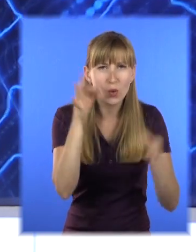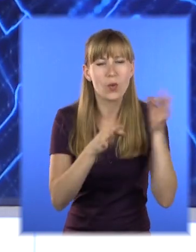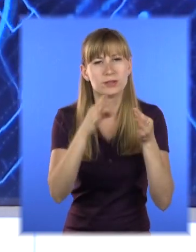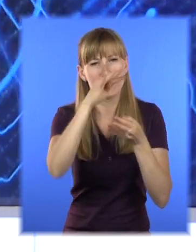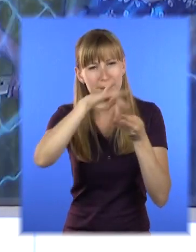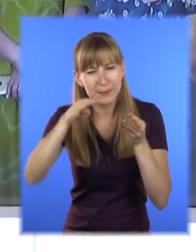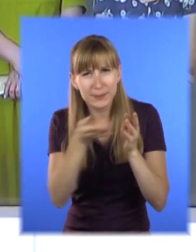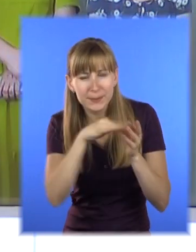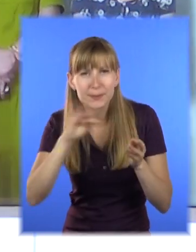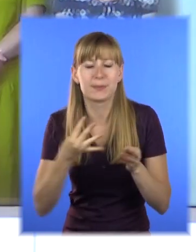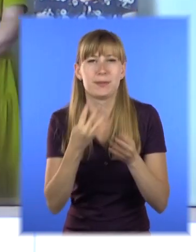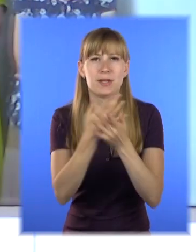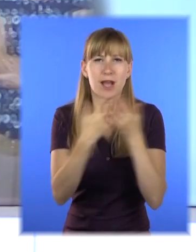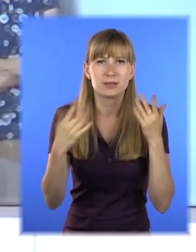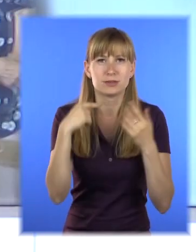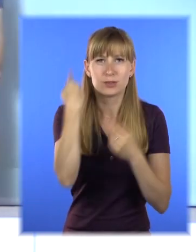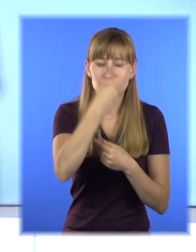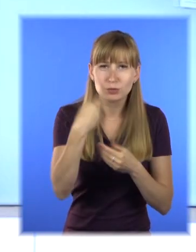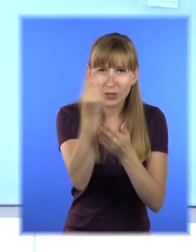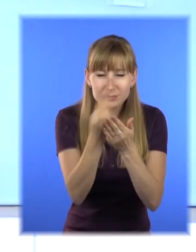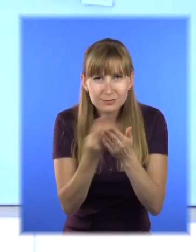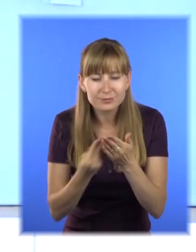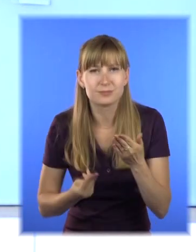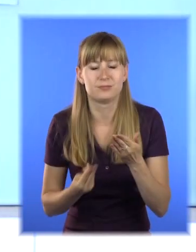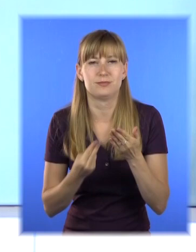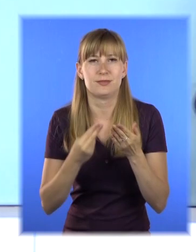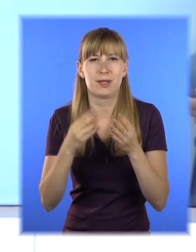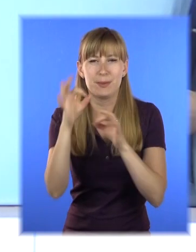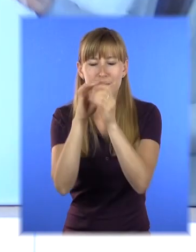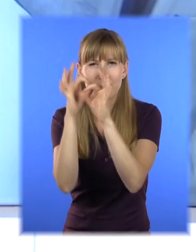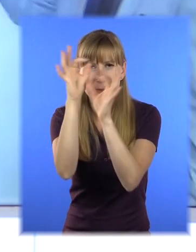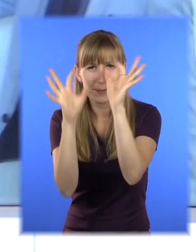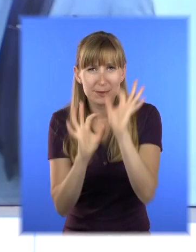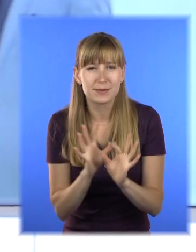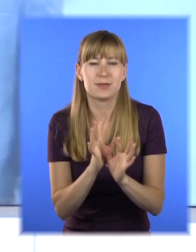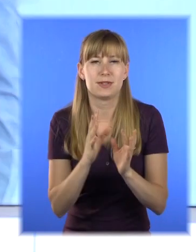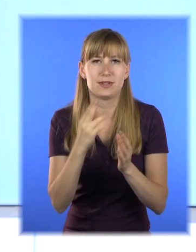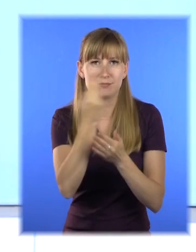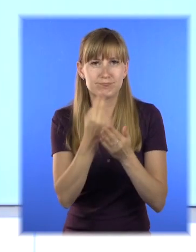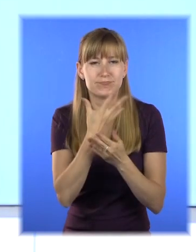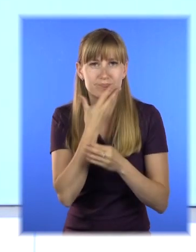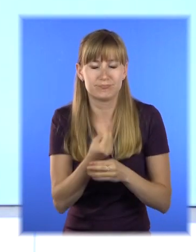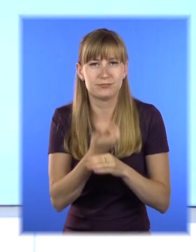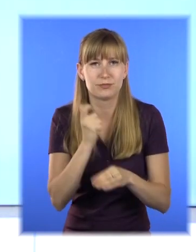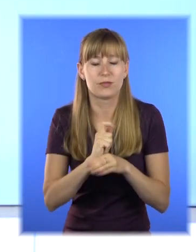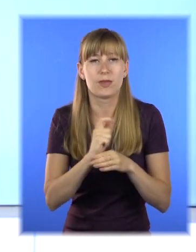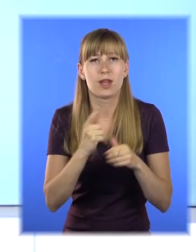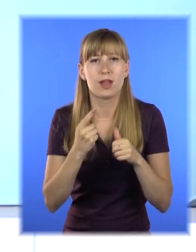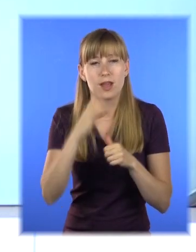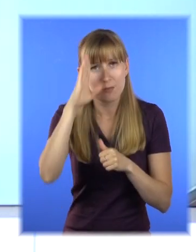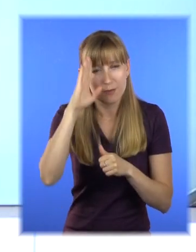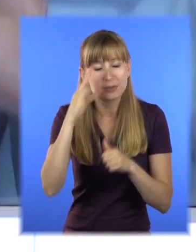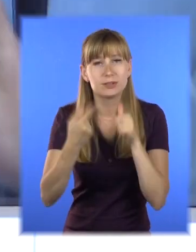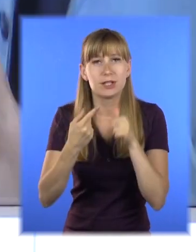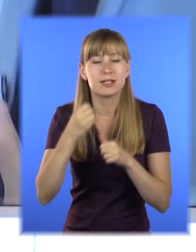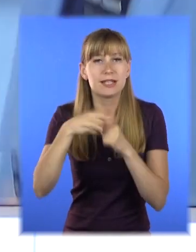Пейзажі, гравюри, портрети та навіть загадкові мандали. Картини цих жанрів можна побачити на персональній виставці Микити Грудєва